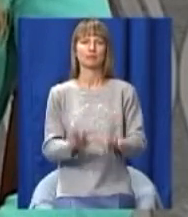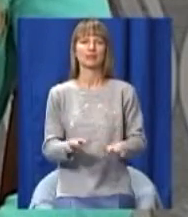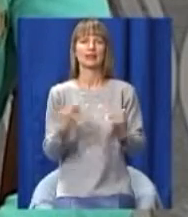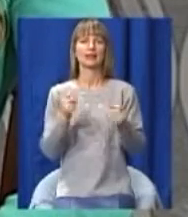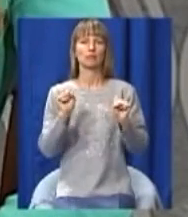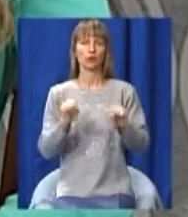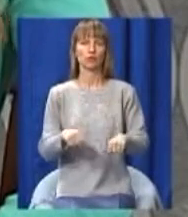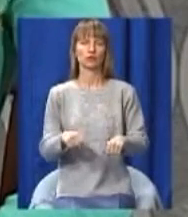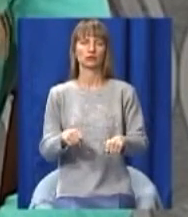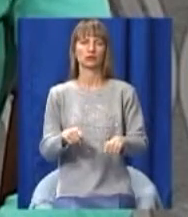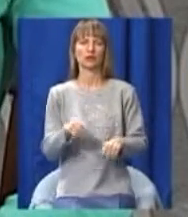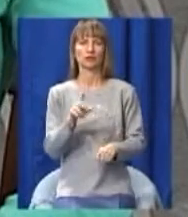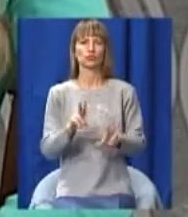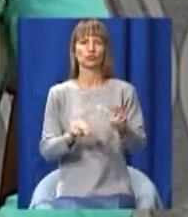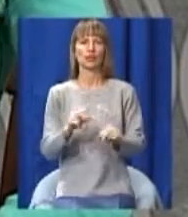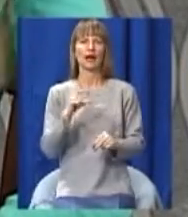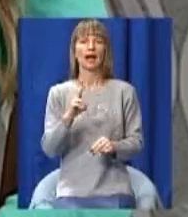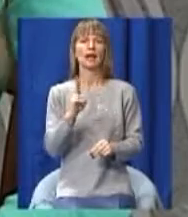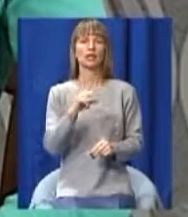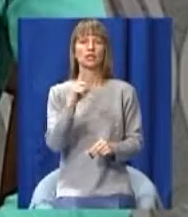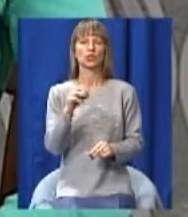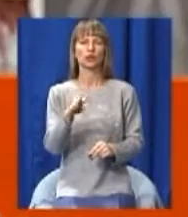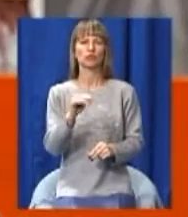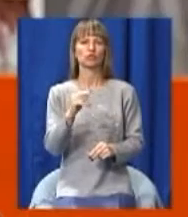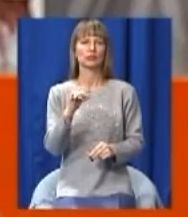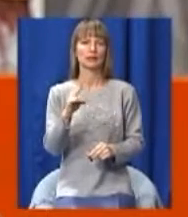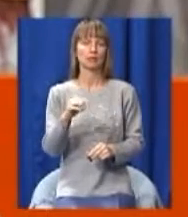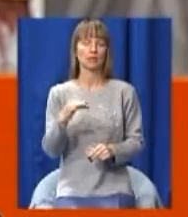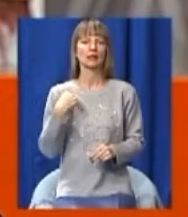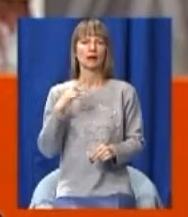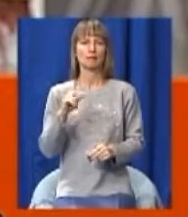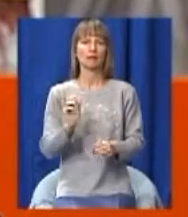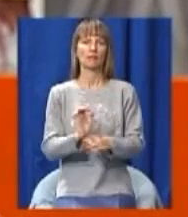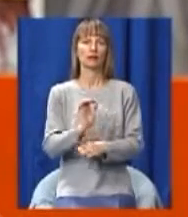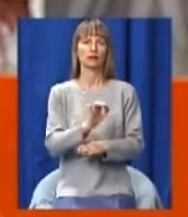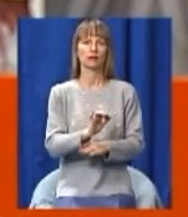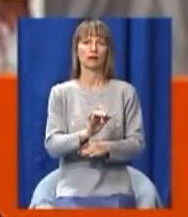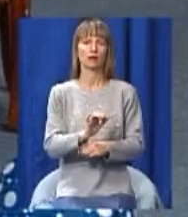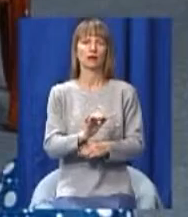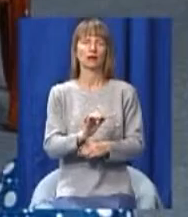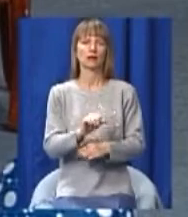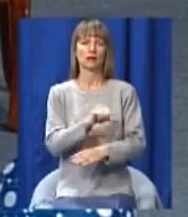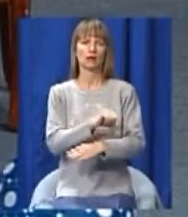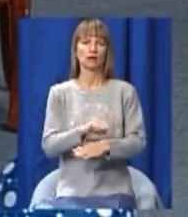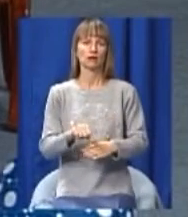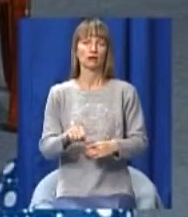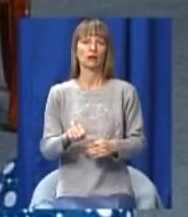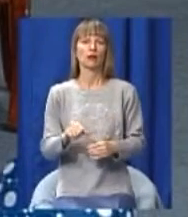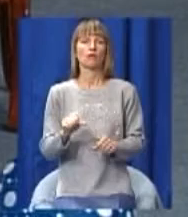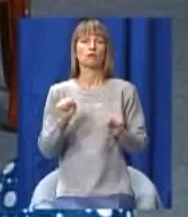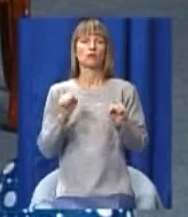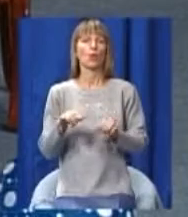де можна їх вважати екзотичними? Куди б ти відправилася? Я би відправилась до Дубаю. А чи можна ось,